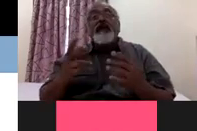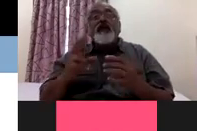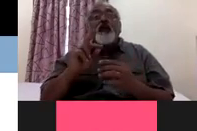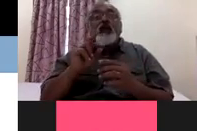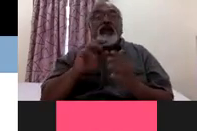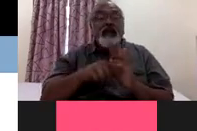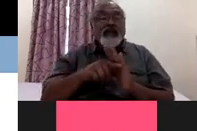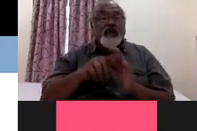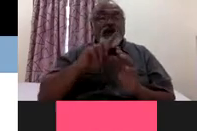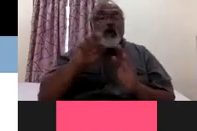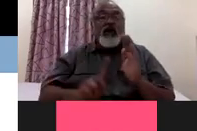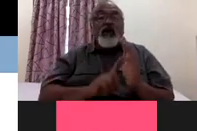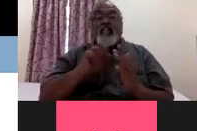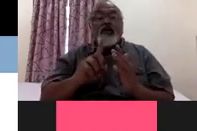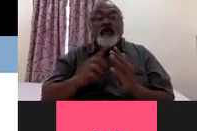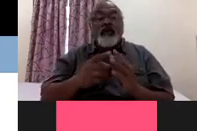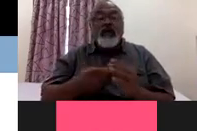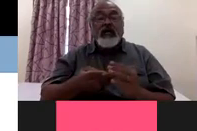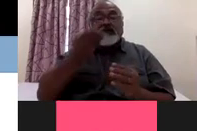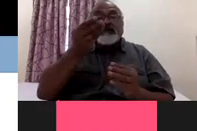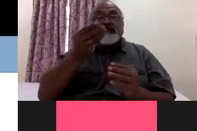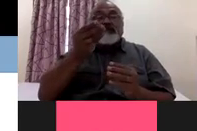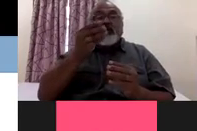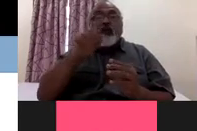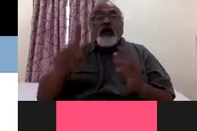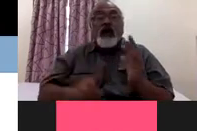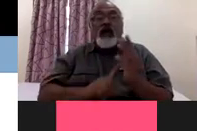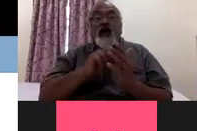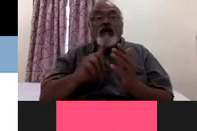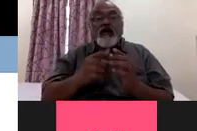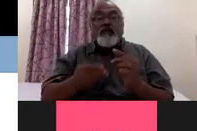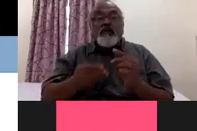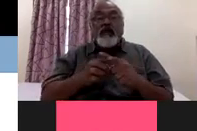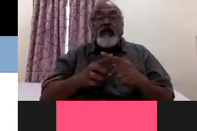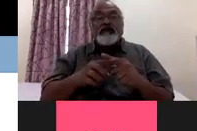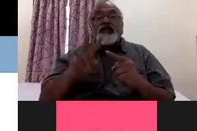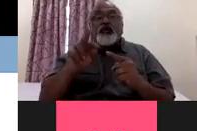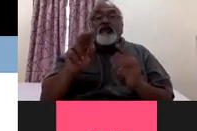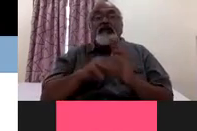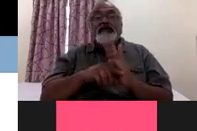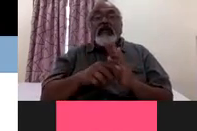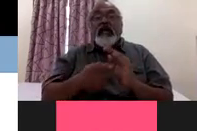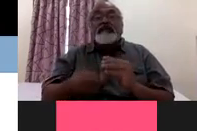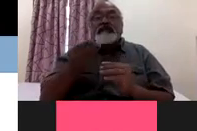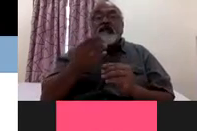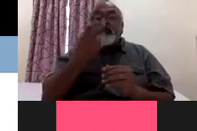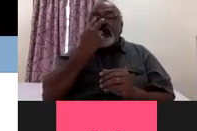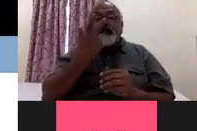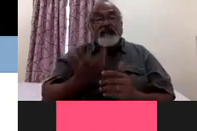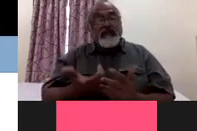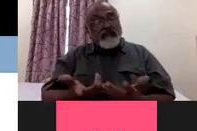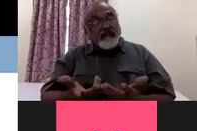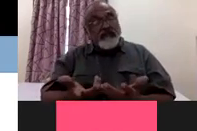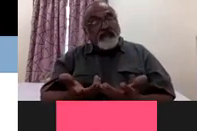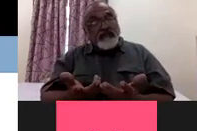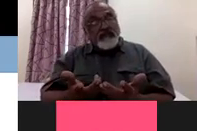वैसे एडिशनल टाइम कोई फेवर नहीं है. अगेन इक्वल अपॉर्चुनिटी. आईएम्स का टेस्ट है, तो यू नो अभी व्हेन पीपल कैन कैरी देयर